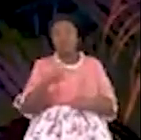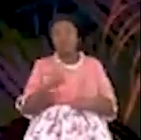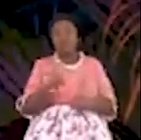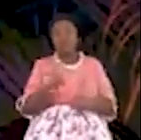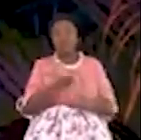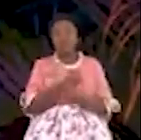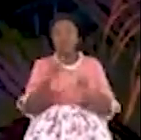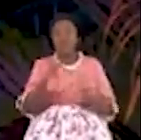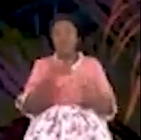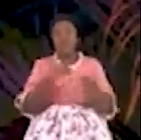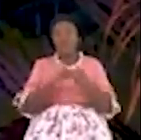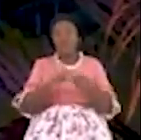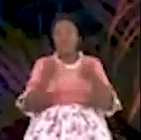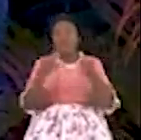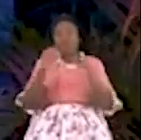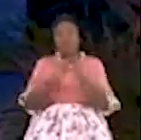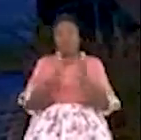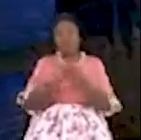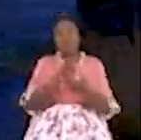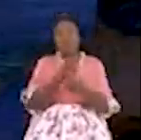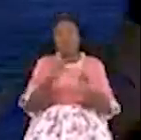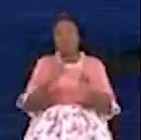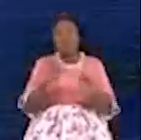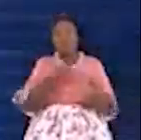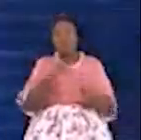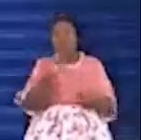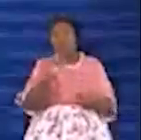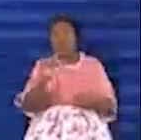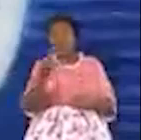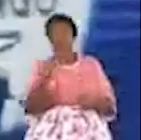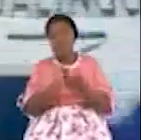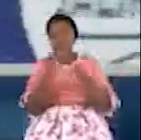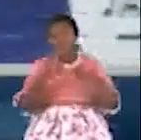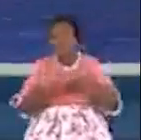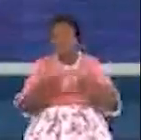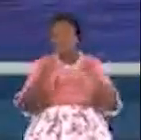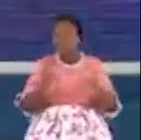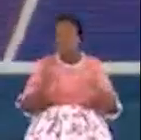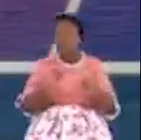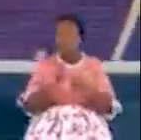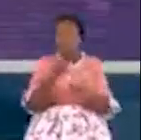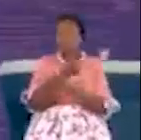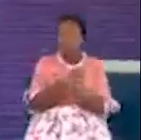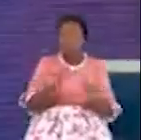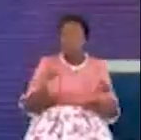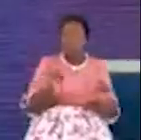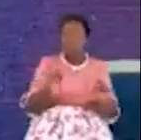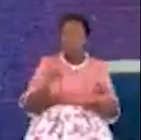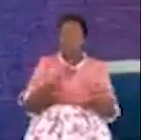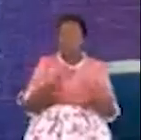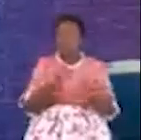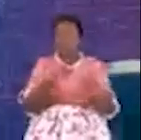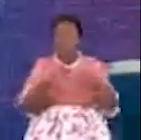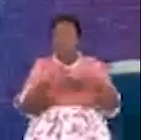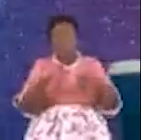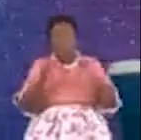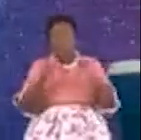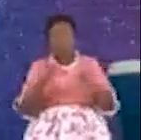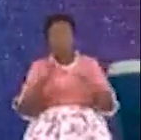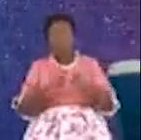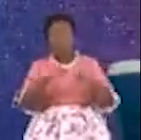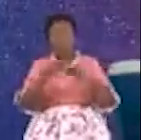Ọ na-akpọ gị maka nzọpụta. Ọ bụ naanị na o nwere ike ịzọpụta. O nwere ike ịgbaga